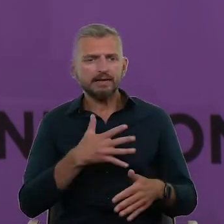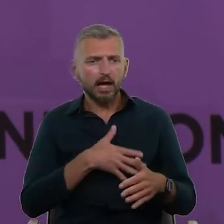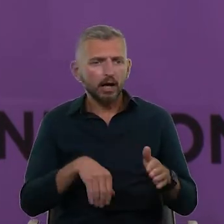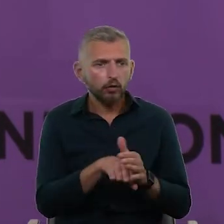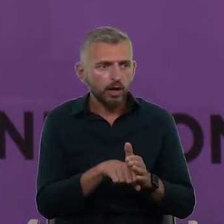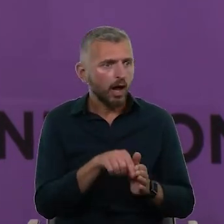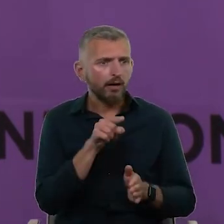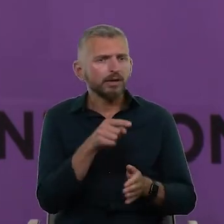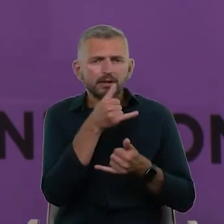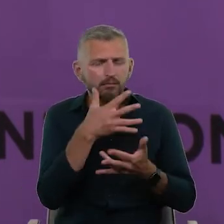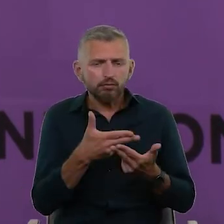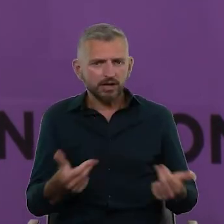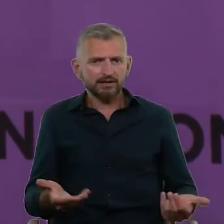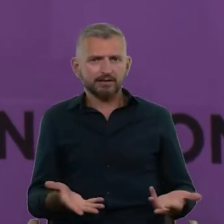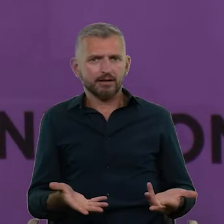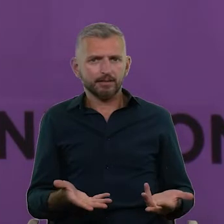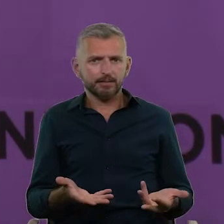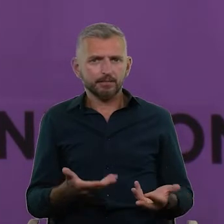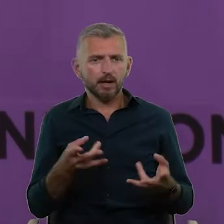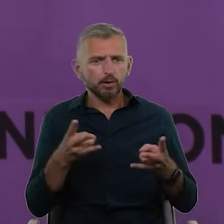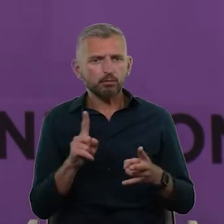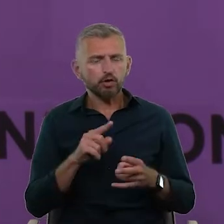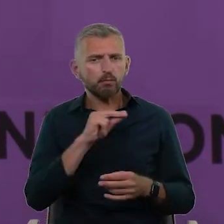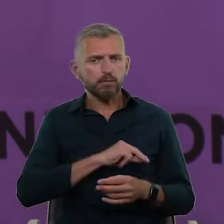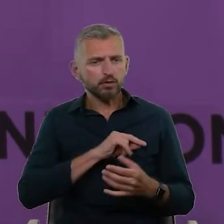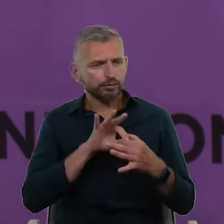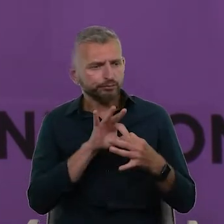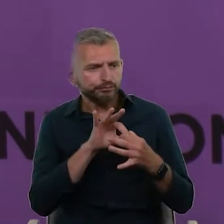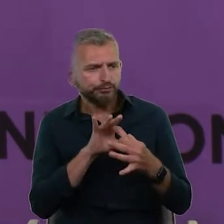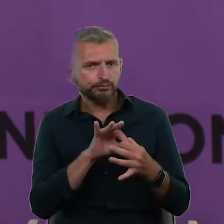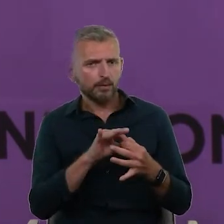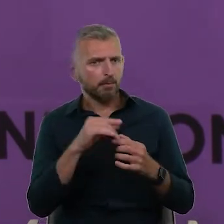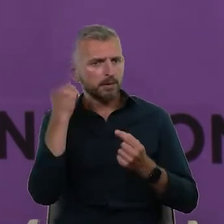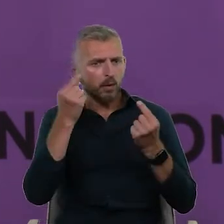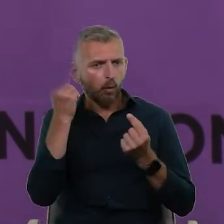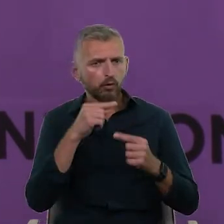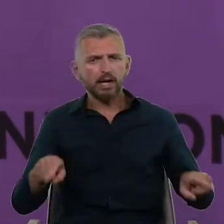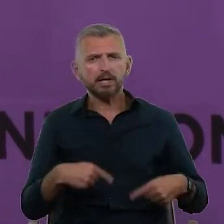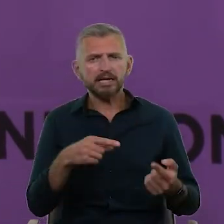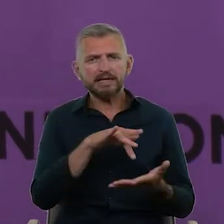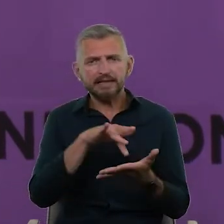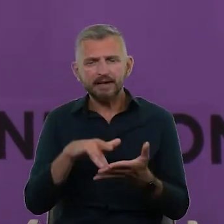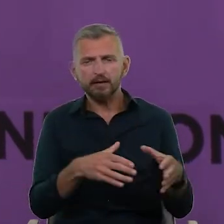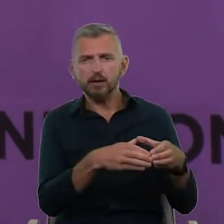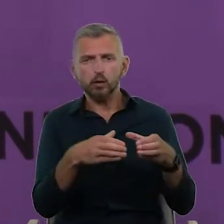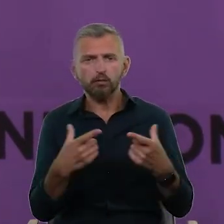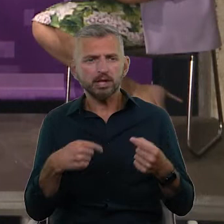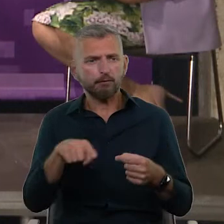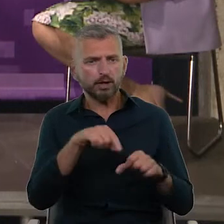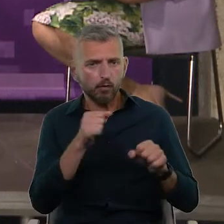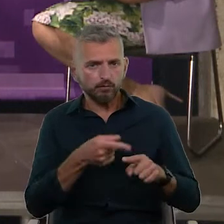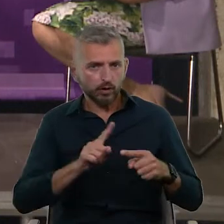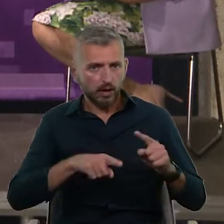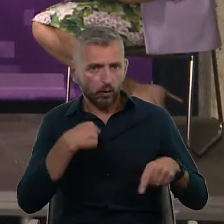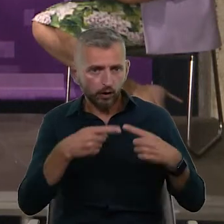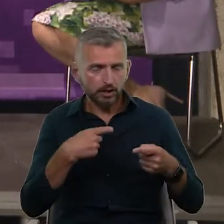не визнають. Тобто це потрібно, ну, щоб з ними працював психолог, якісь реабілітаційні центри, групи, де б вони могли про це говорити